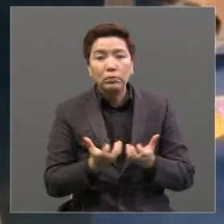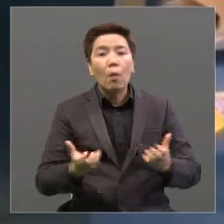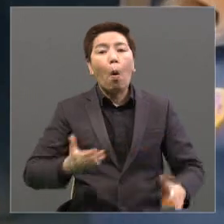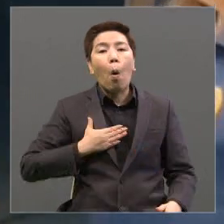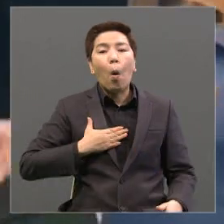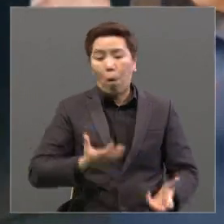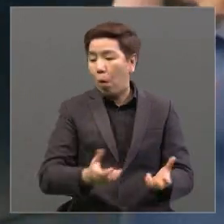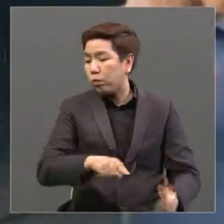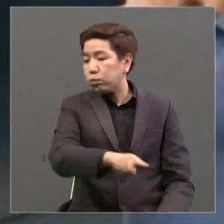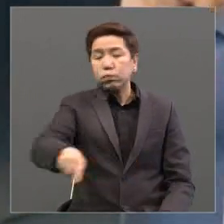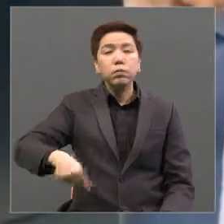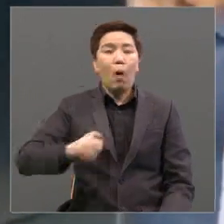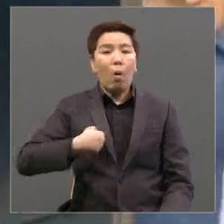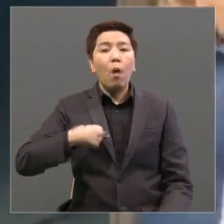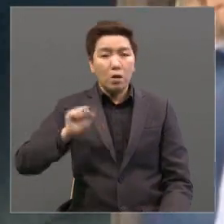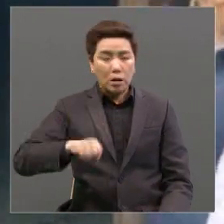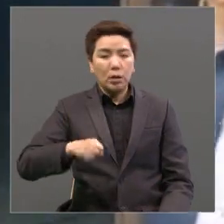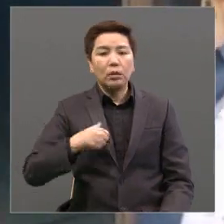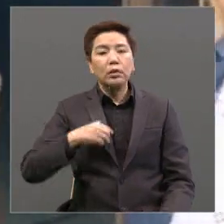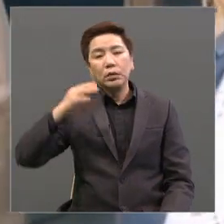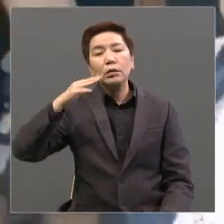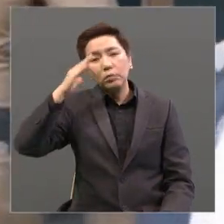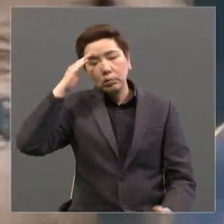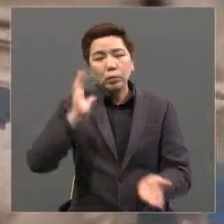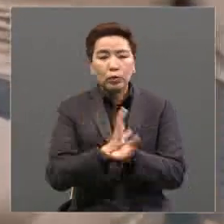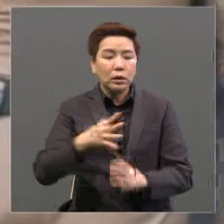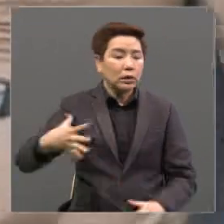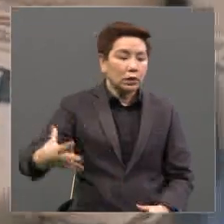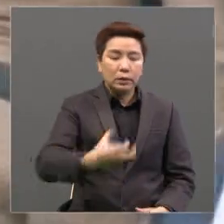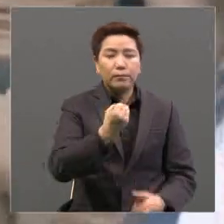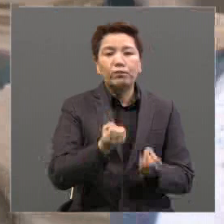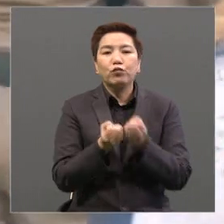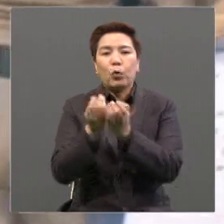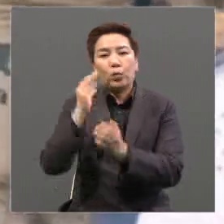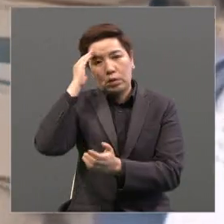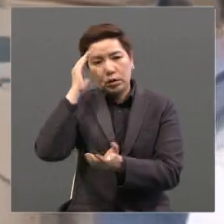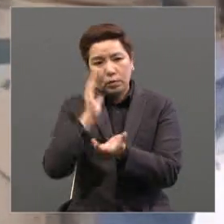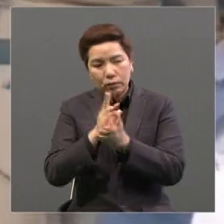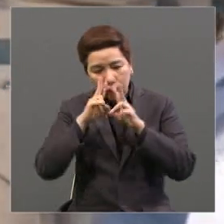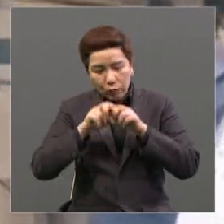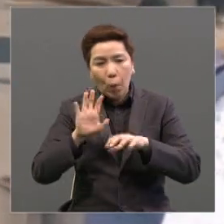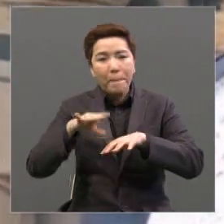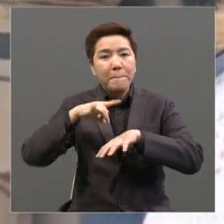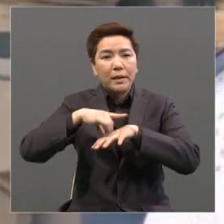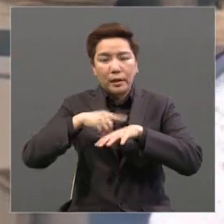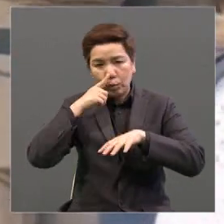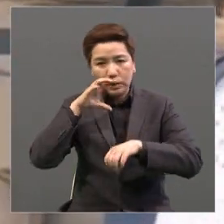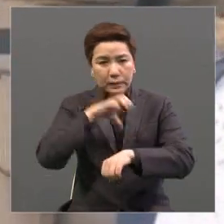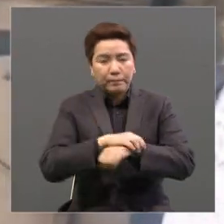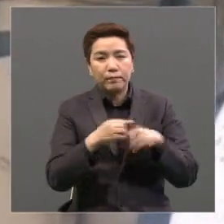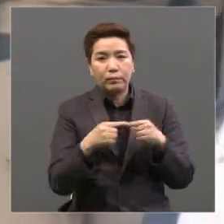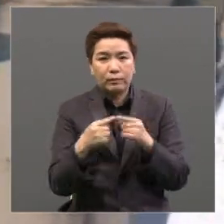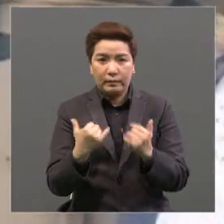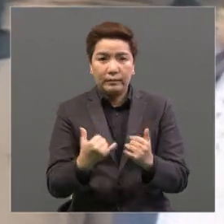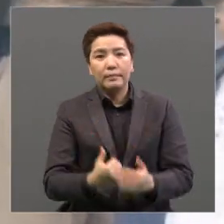ทั้งหมดเป็นของตนเองจริงเจ้าหน้าที่จึงมีการอายัดเอาไว้พร้อมกับนำตัวส่งพนักงานสอบสวนสภแม่แตงเพื่อดำเนินคดี